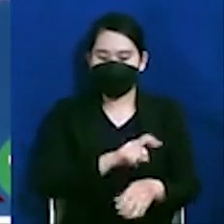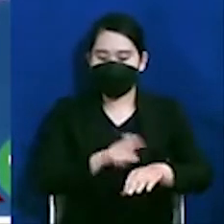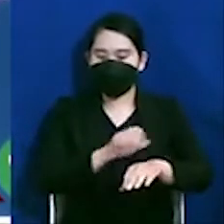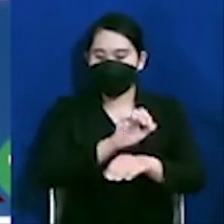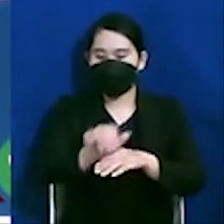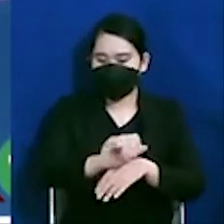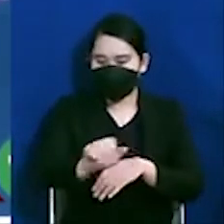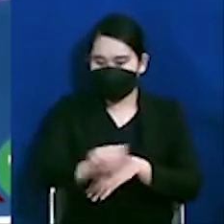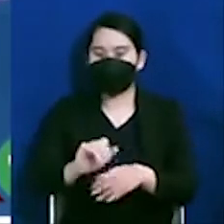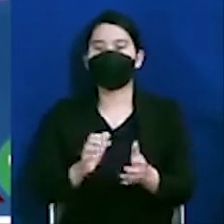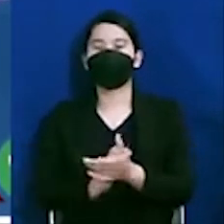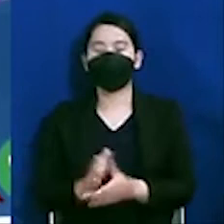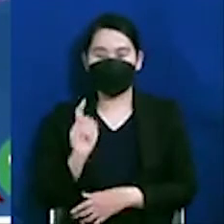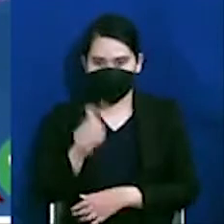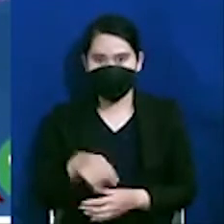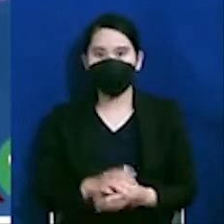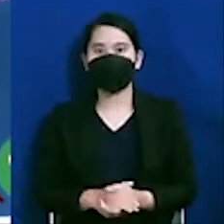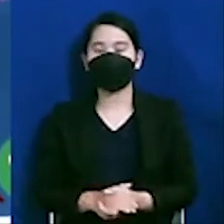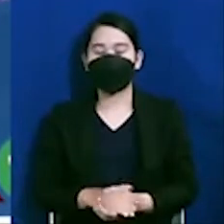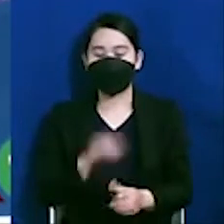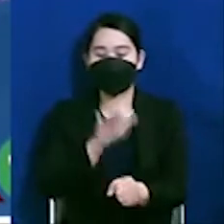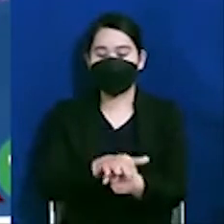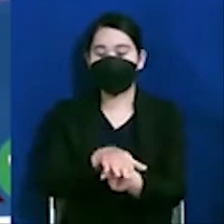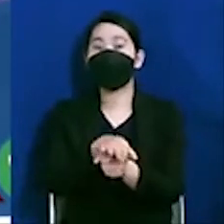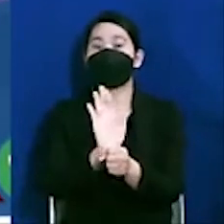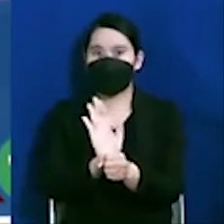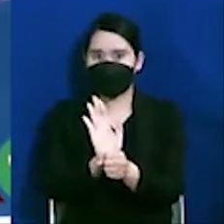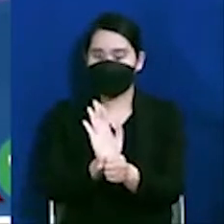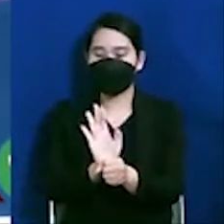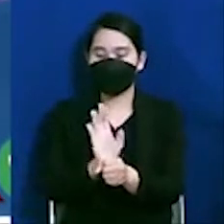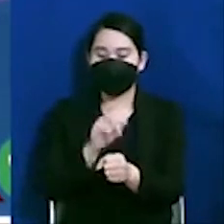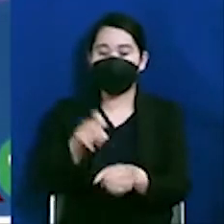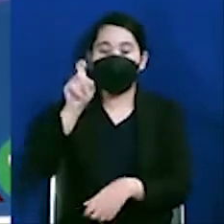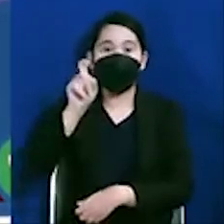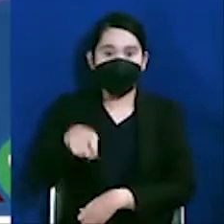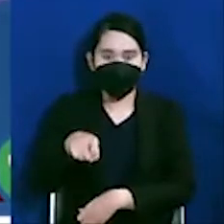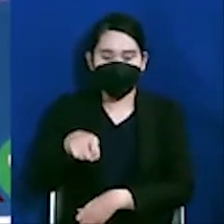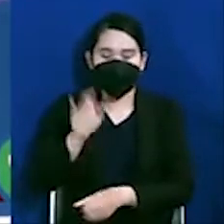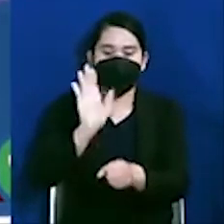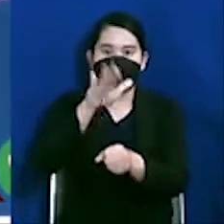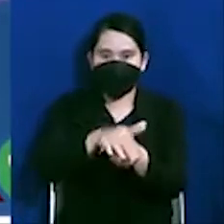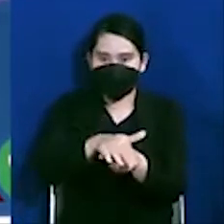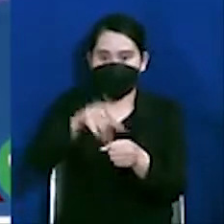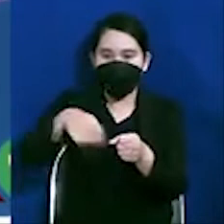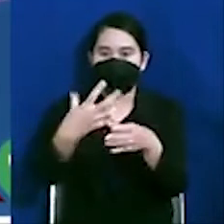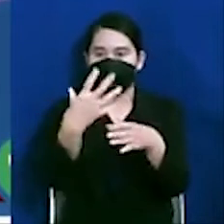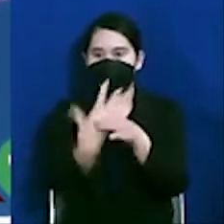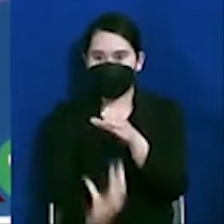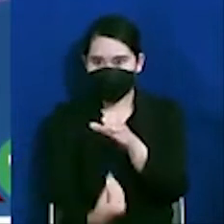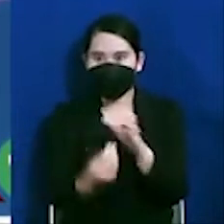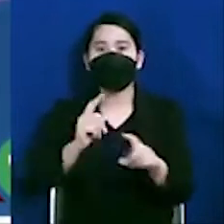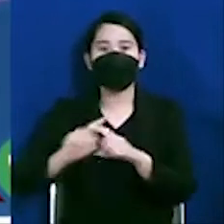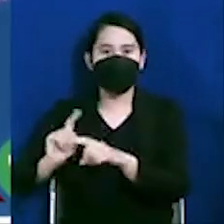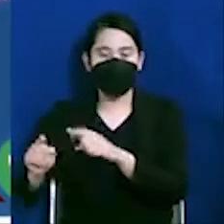นะครับทำความสะอาดใช้โถส้วมนะครับเวลาจะกดชักโครกก็ต้องปิดฝาท่วมนะครับไม่หลักการ